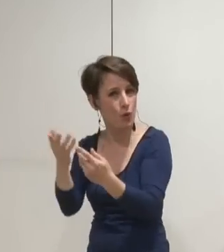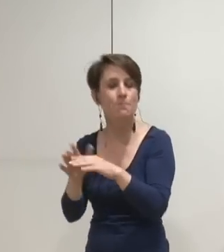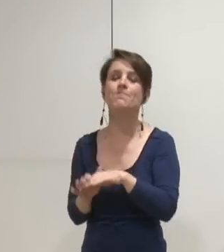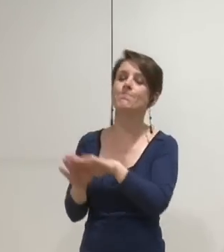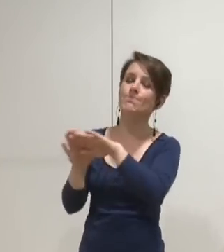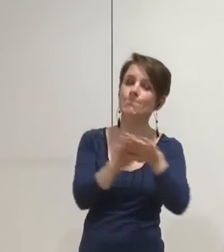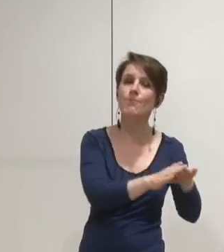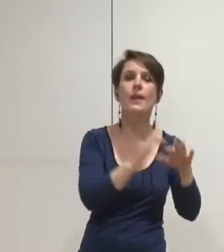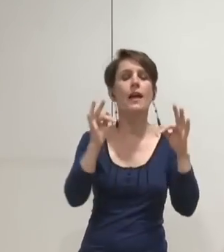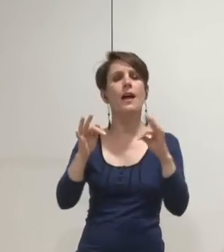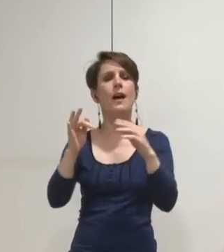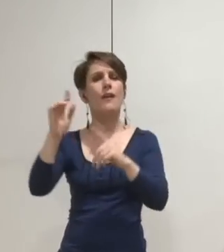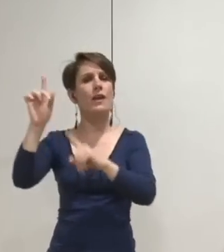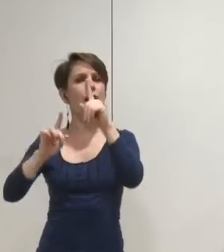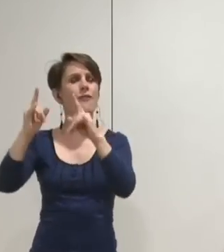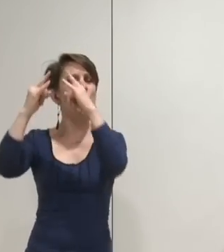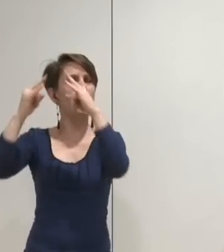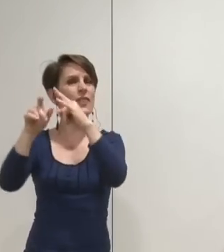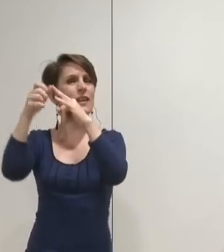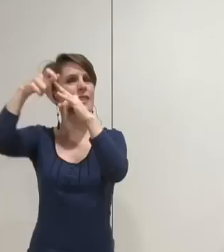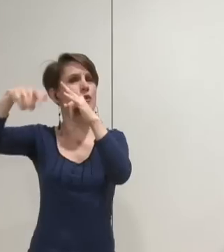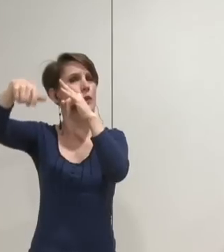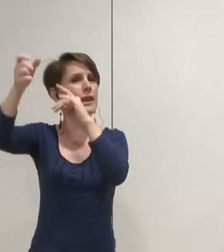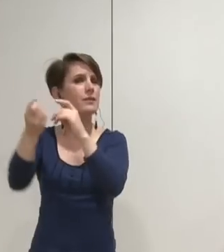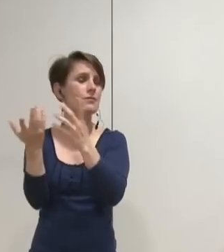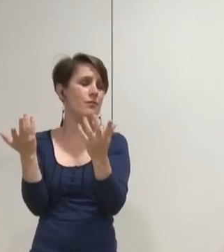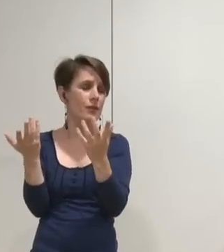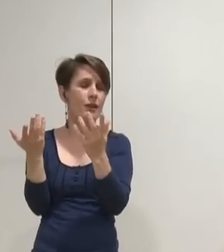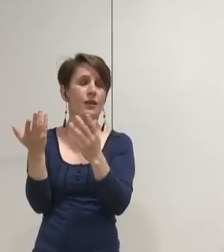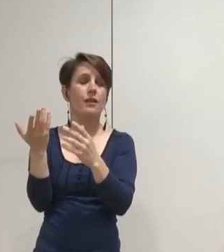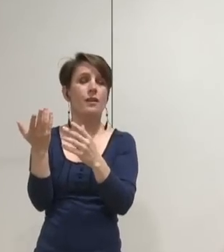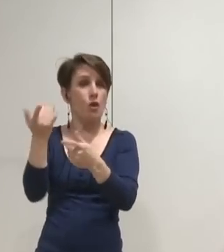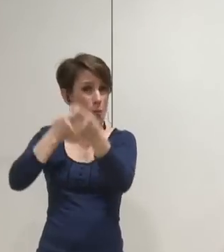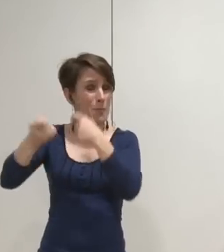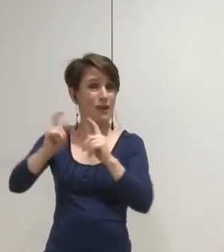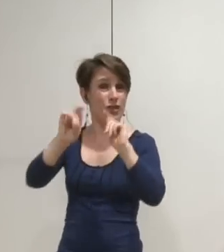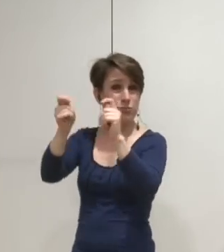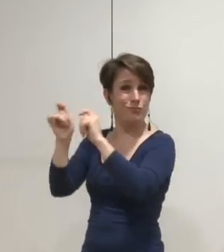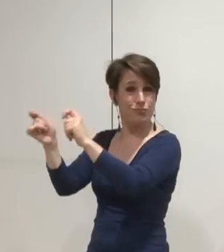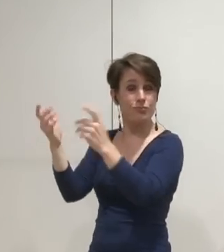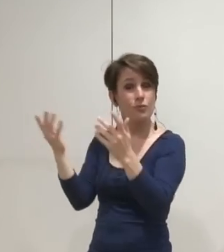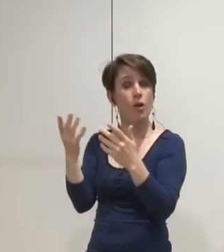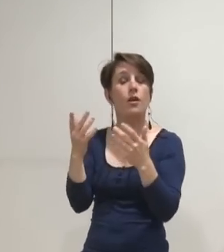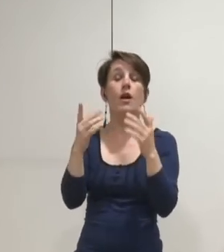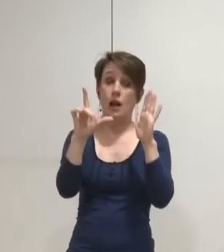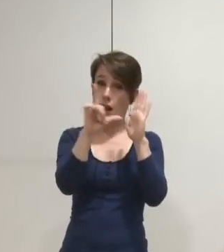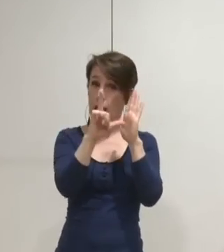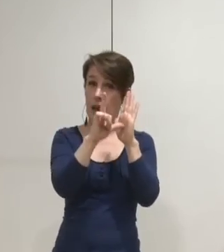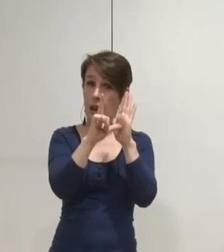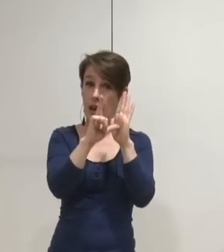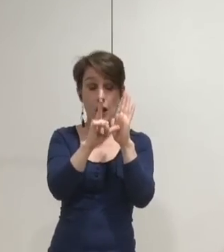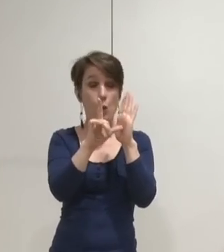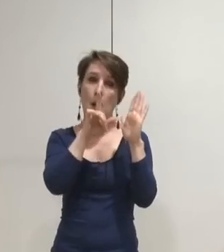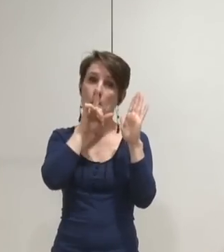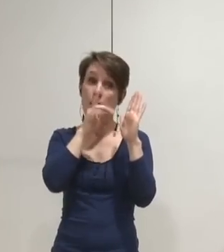fête des tuiles vous faites bien de signaler que la loi n'impose pas pour l'achat de